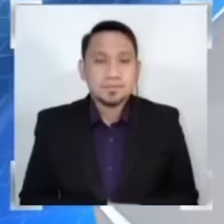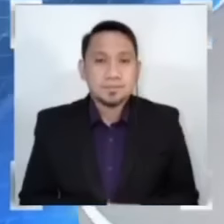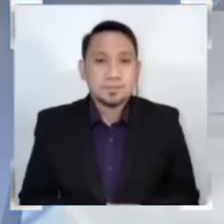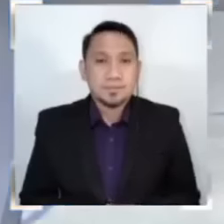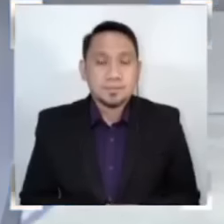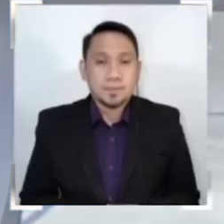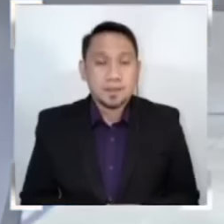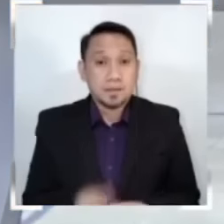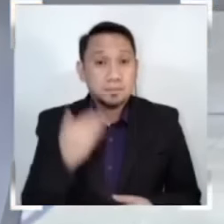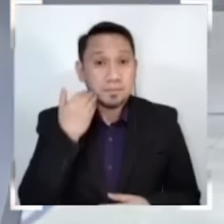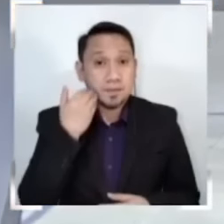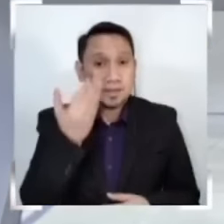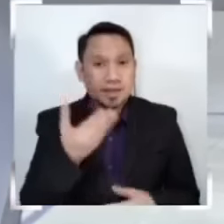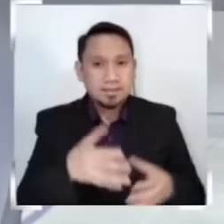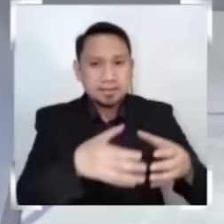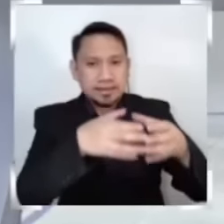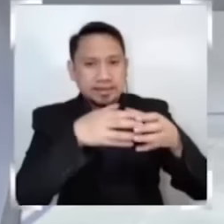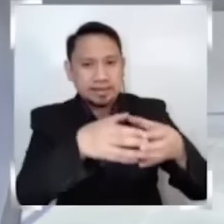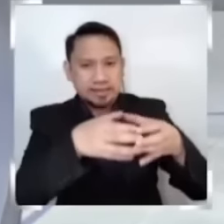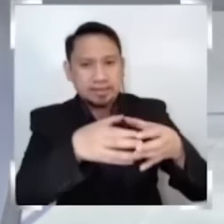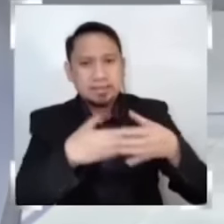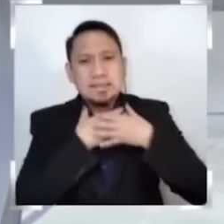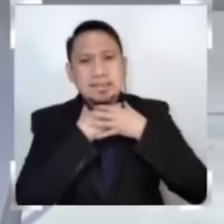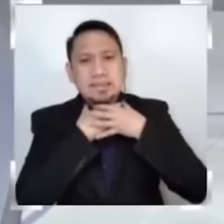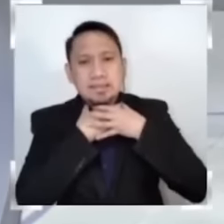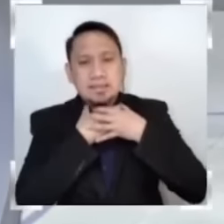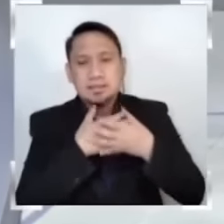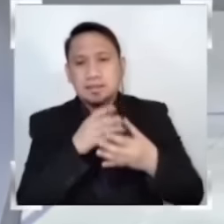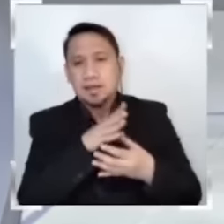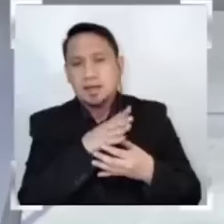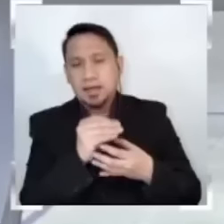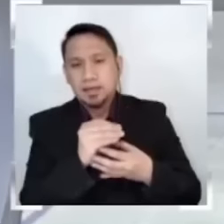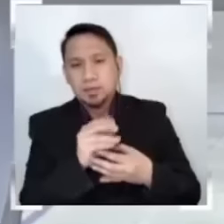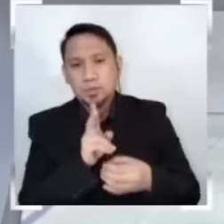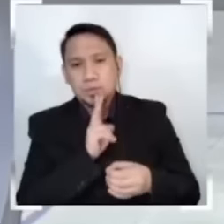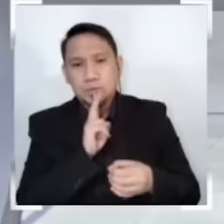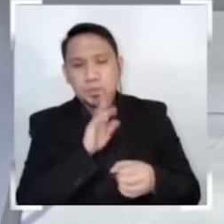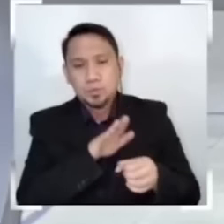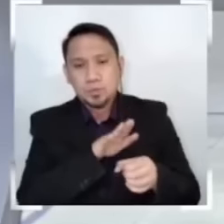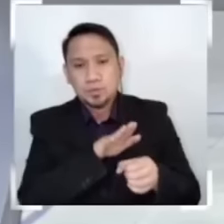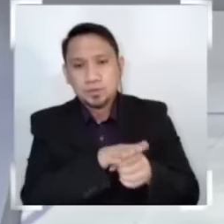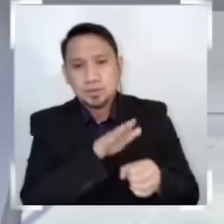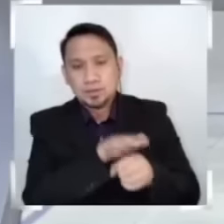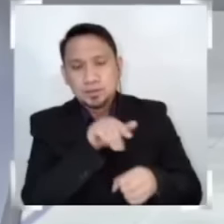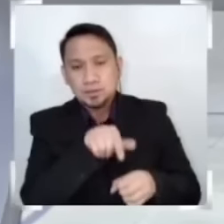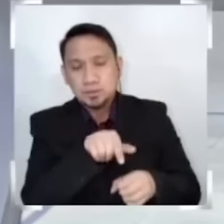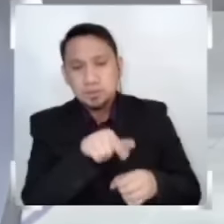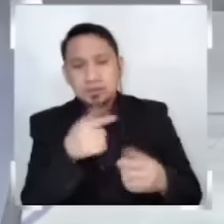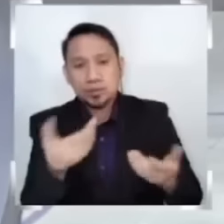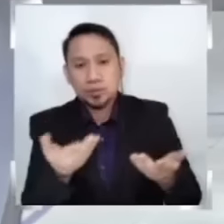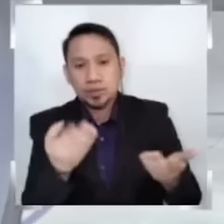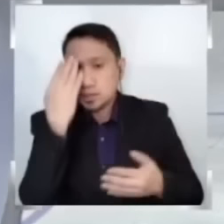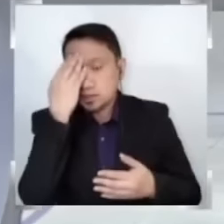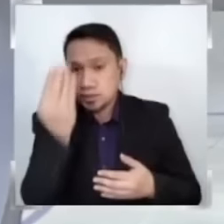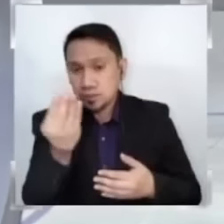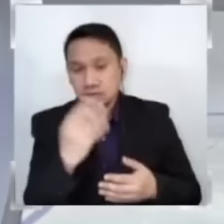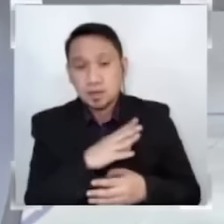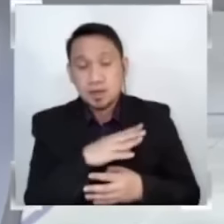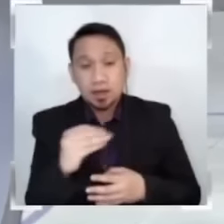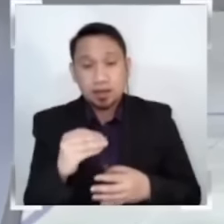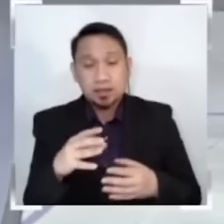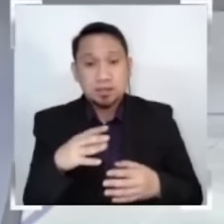Patay sa sakal at hinihinalang ginahasa pa ang isang ginang sa San Miguel, Bulacan. Ang krimen, nasaksihan pa raw ng menor de edad na anak